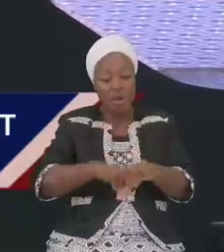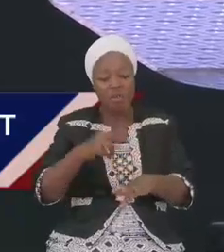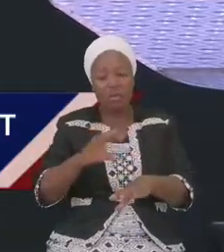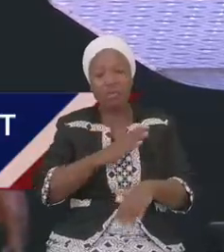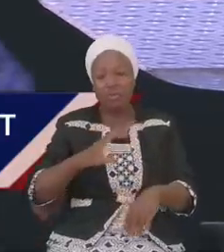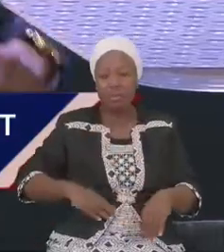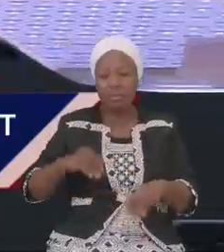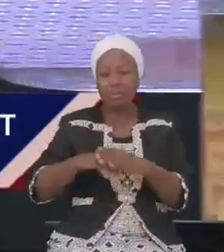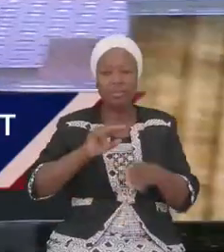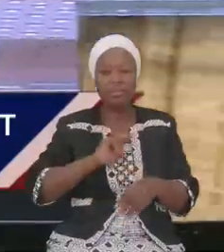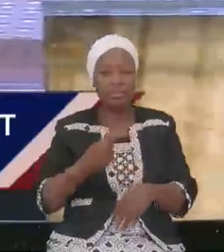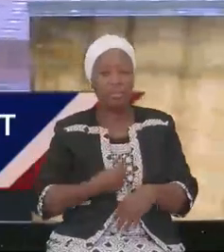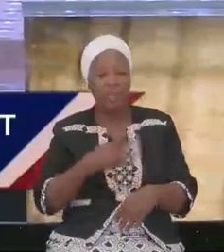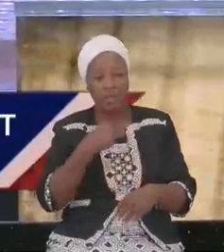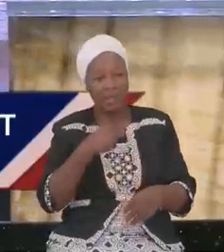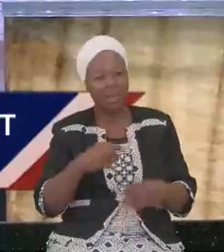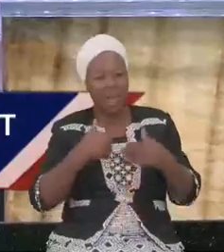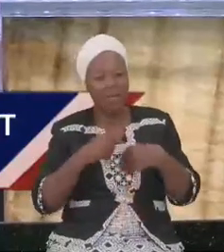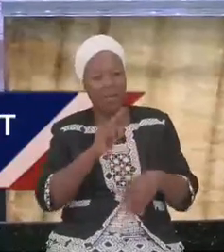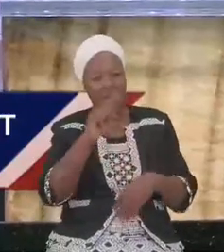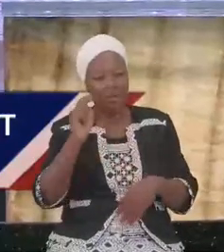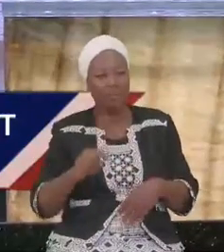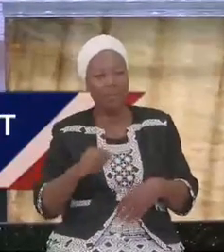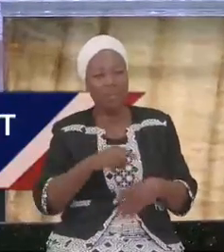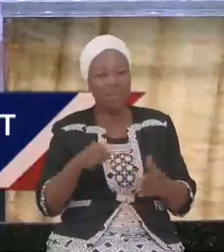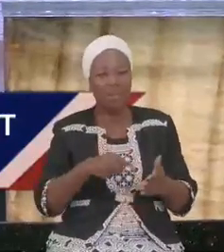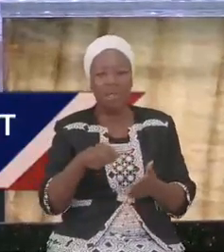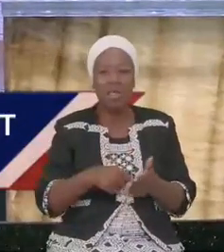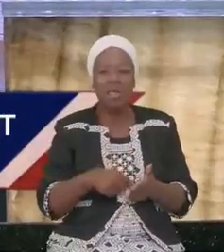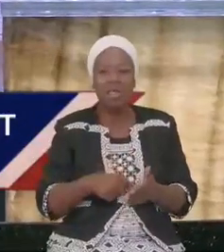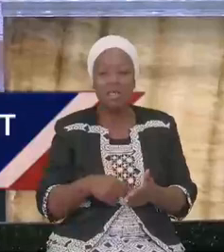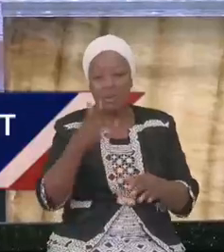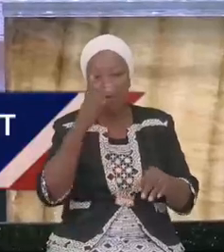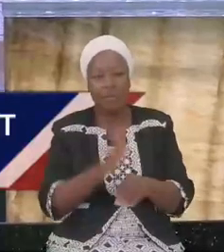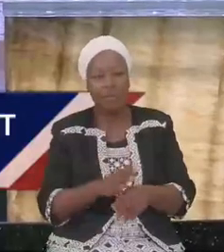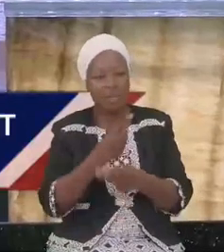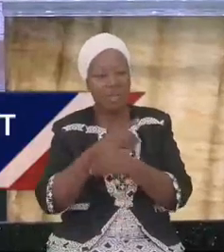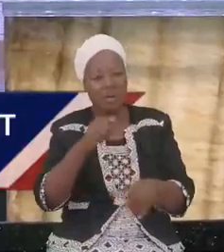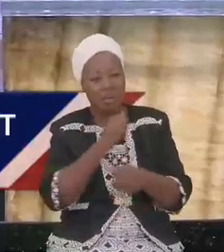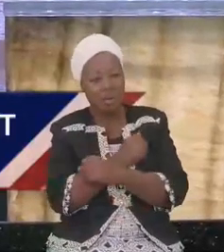nous. Ayant donc de telles promesses, bien-aimés,